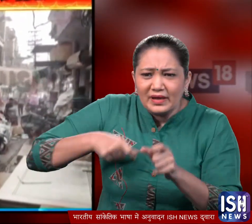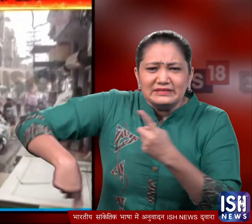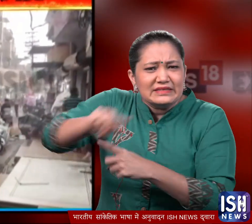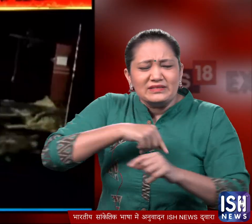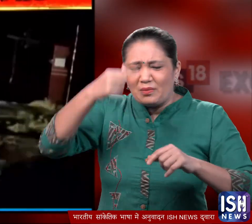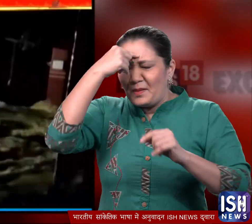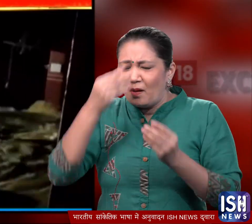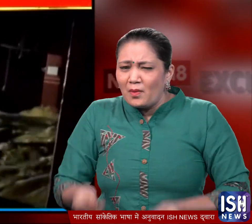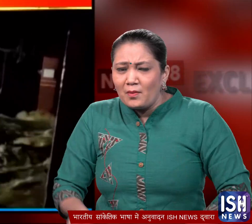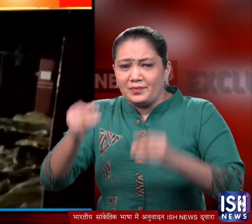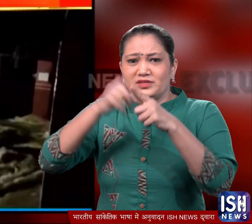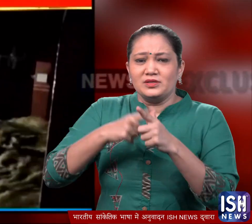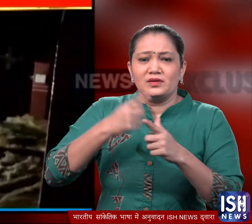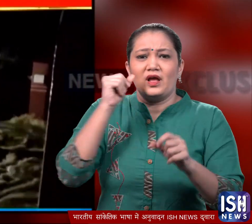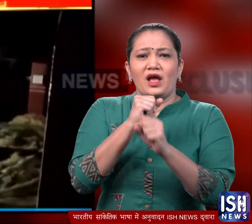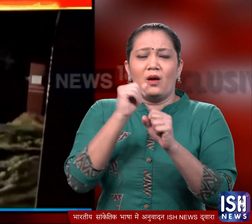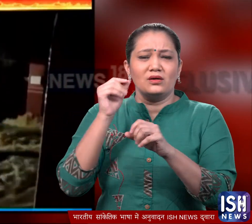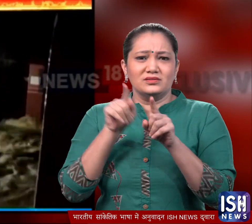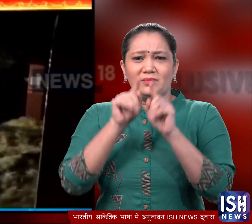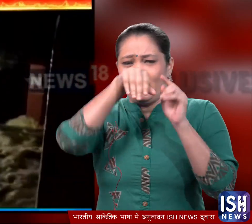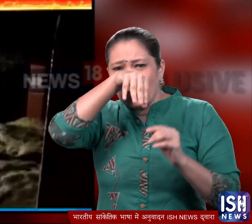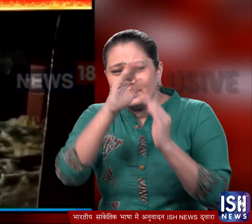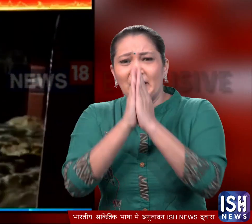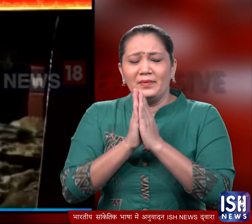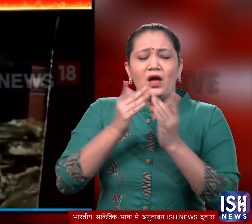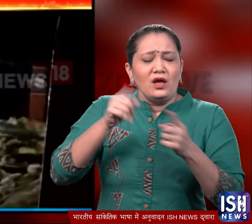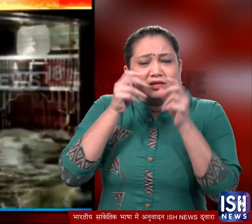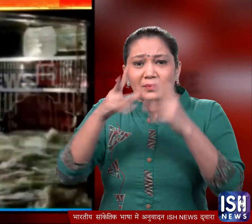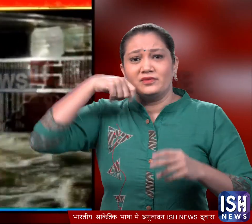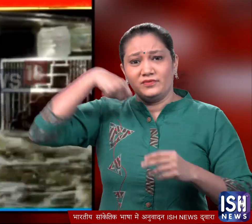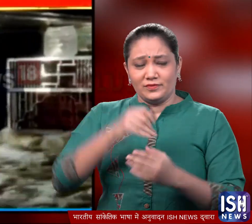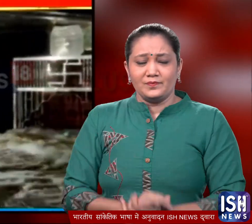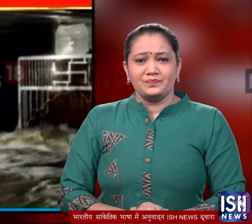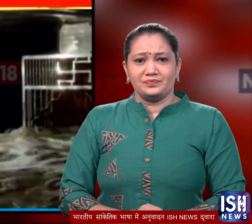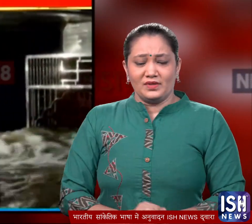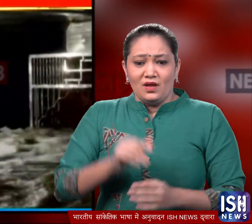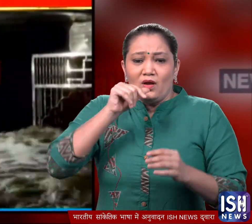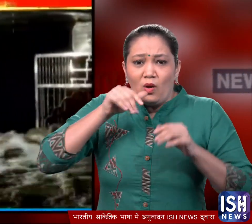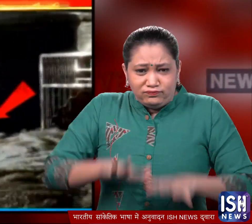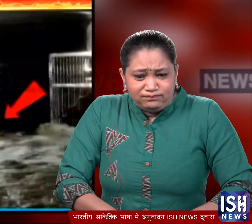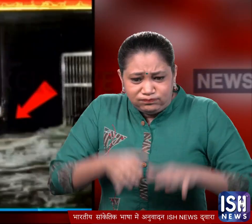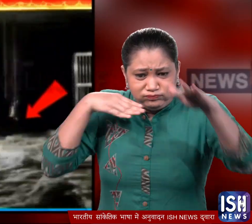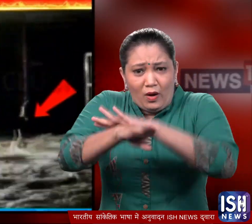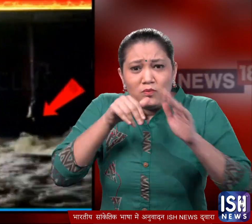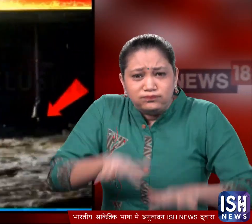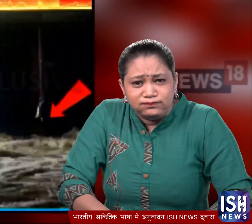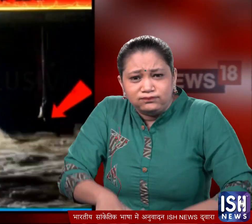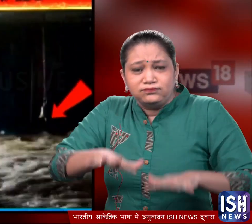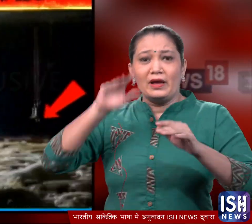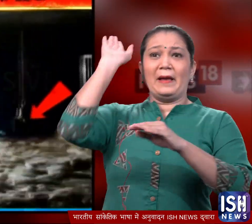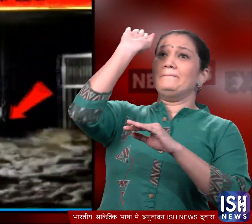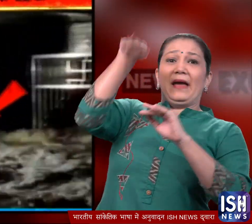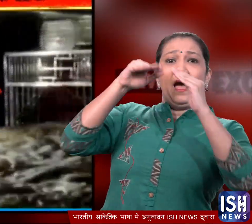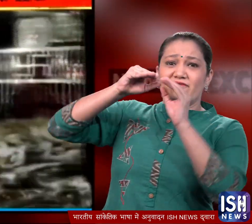परेशानियां बढ़ने लगी हैं। जैसलमेर के गणेश मंदिर की हैरान करने वाली तस्वीरें सामने आई। मंदिर में इतना पानी दाखिल हो गया कि मंदिर में लटकी